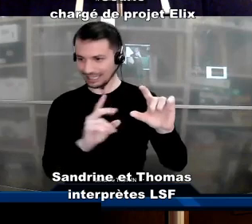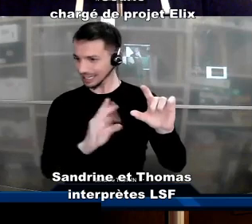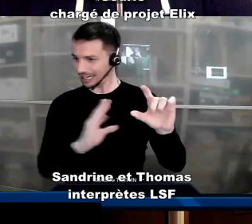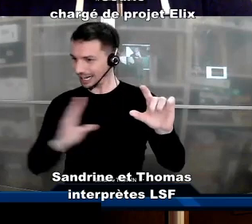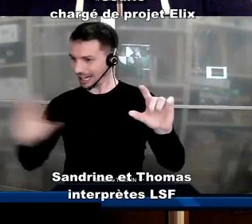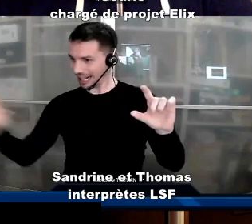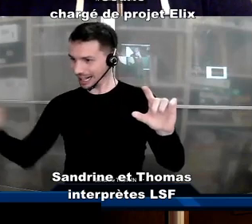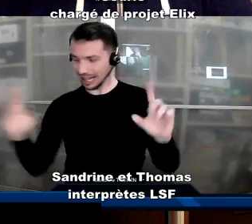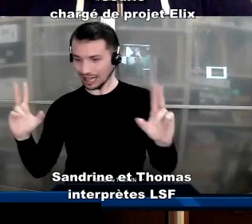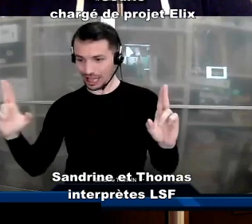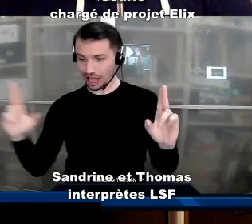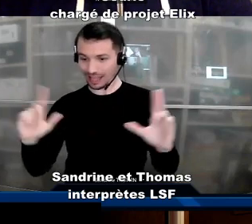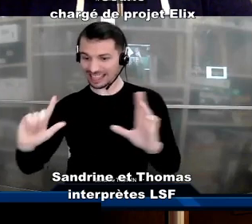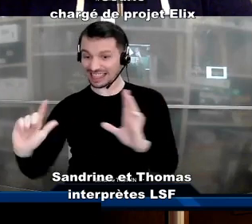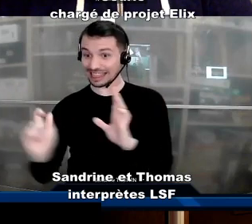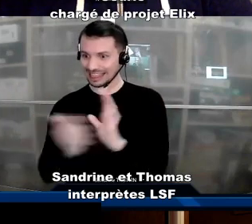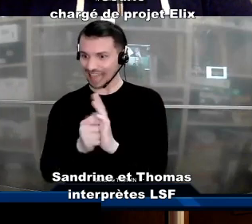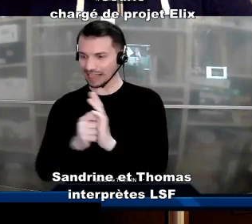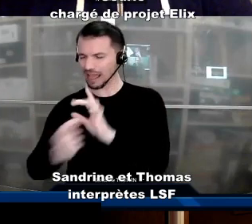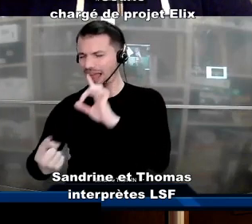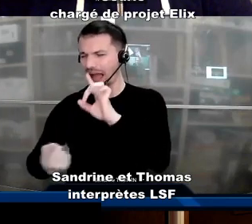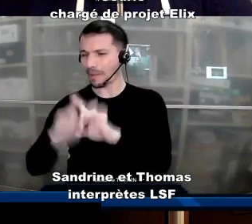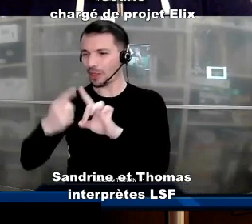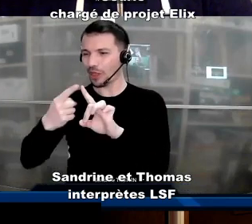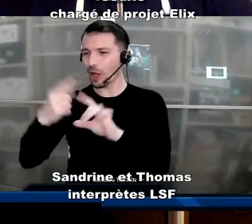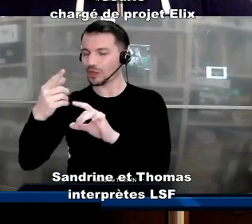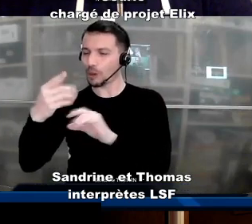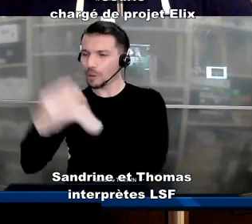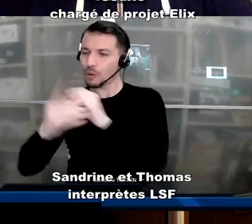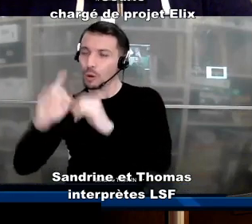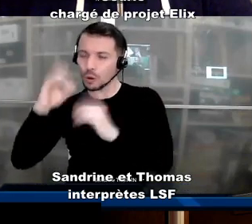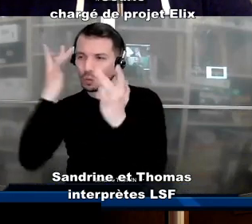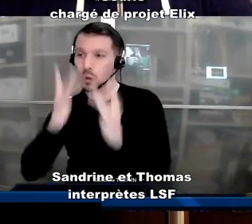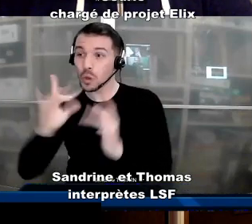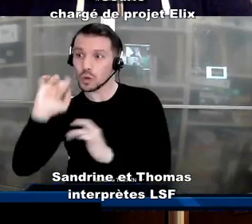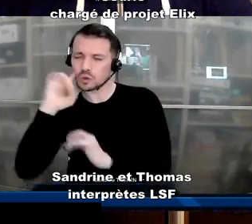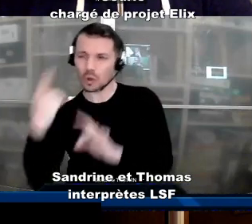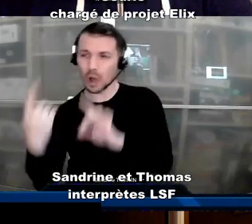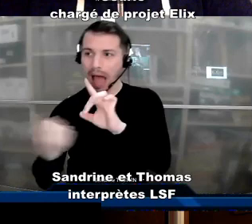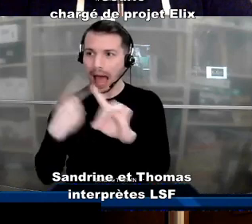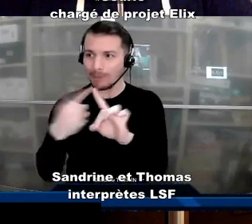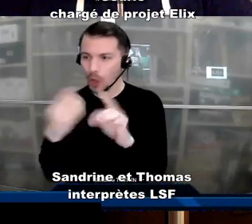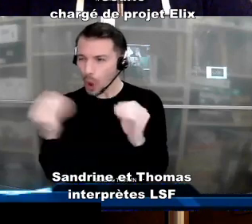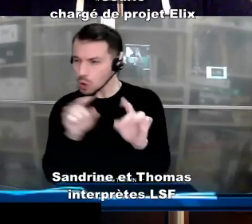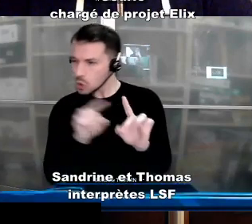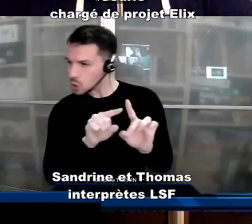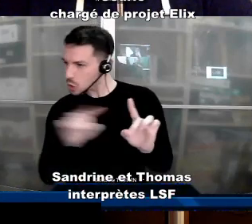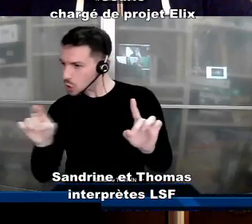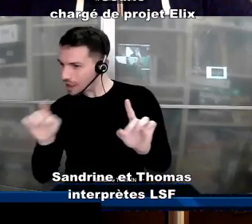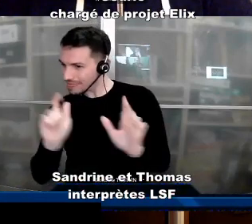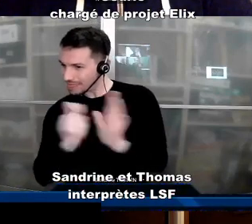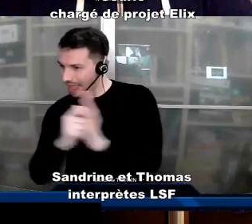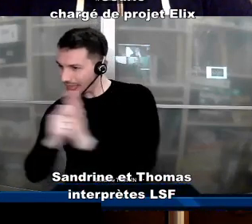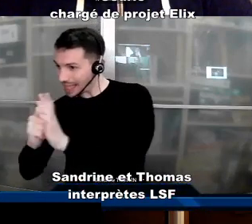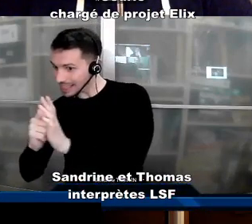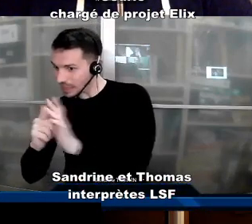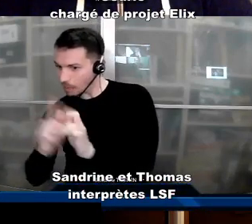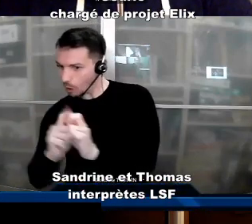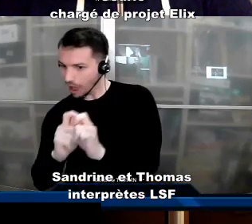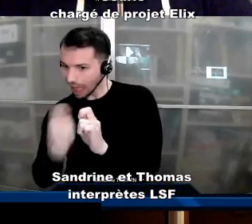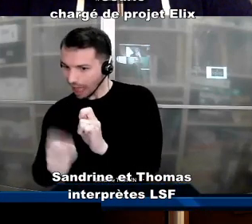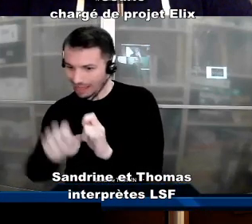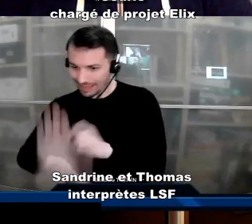situe une date clé de la culture sourde. Et donc on retourne les cartes pour voir si on a bon, et le premier qui s'est débarrassé de toutes ses cartes à